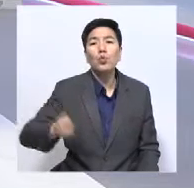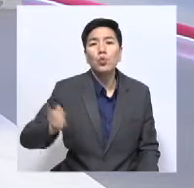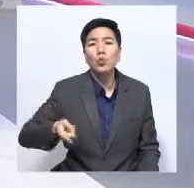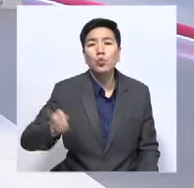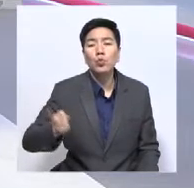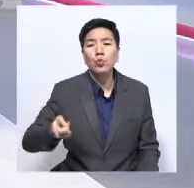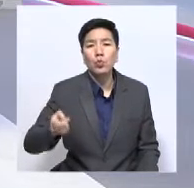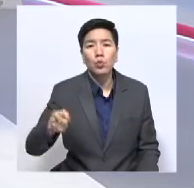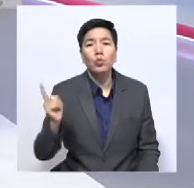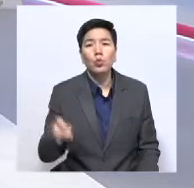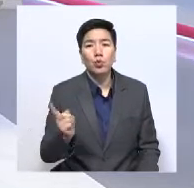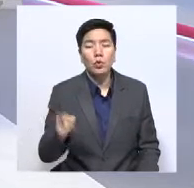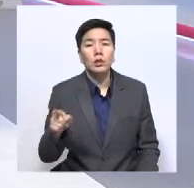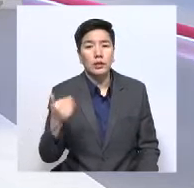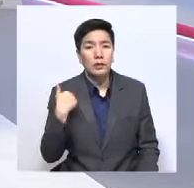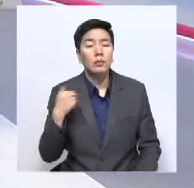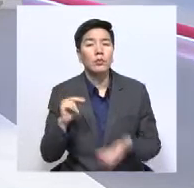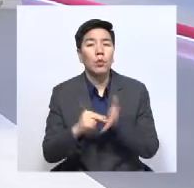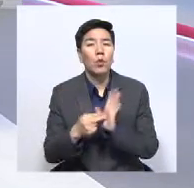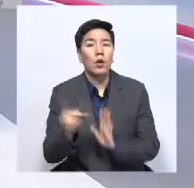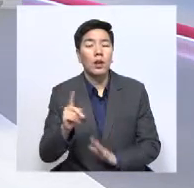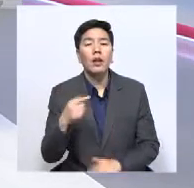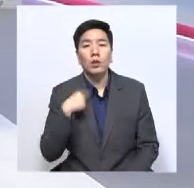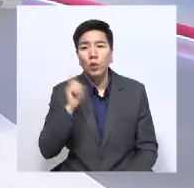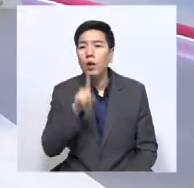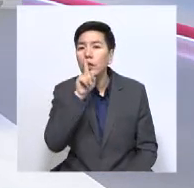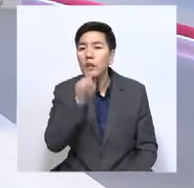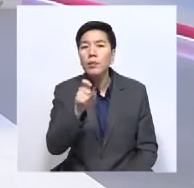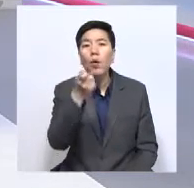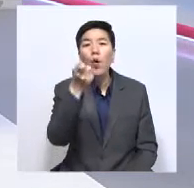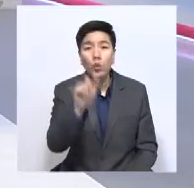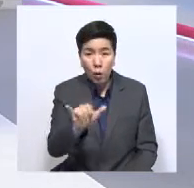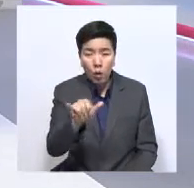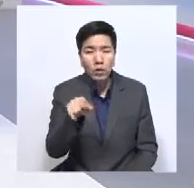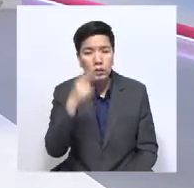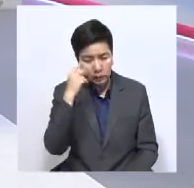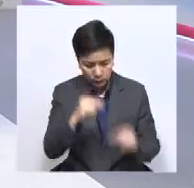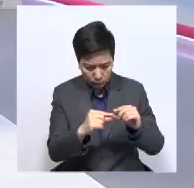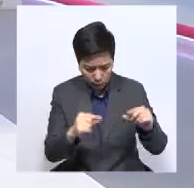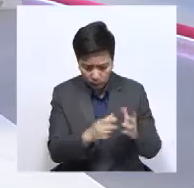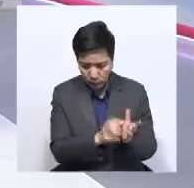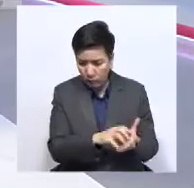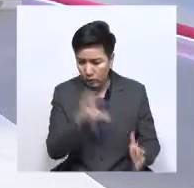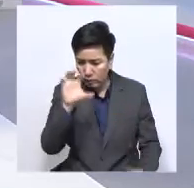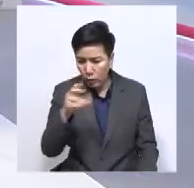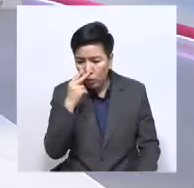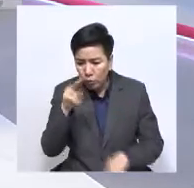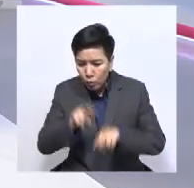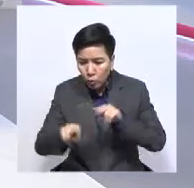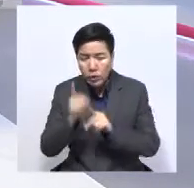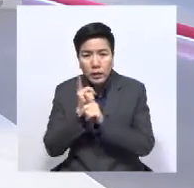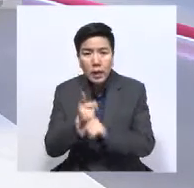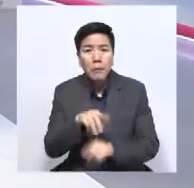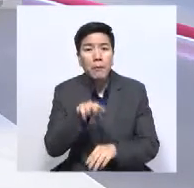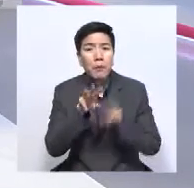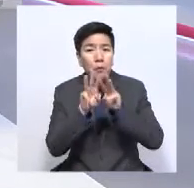ที่หรือว่าคงอยู่คงอยู่นะครับก็แสดงว่าเดี๋ยวต้องไปถามอย.ว่าสรุปแล้วเนี่ยไอ้ผลิตภัณฑ์ต่างๆเนี่ยมันตรวจสอบกับเว็บของ